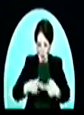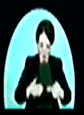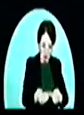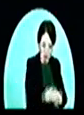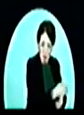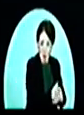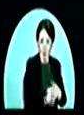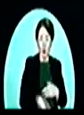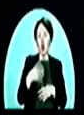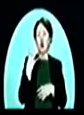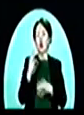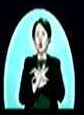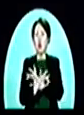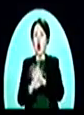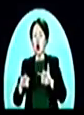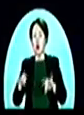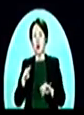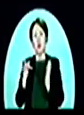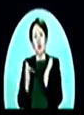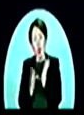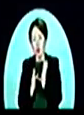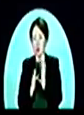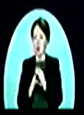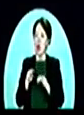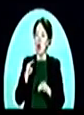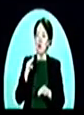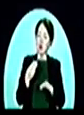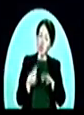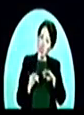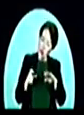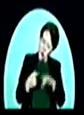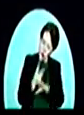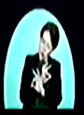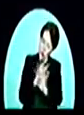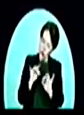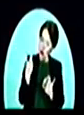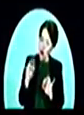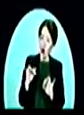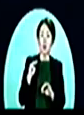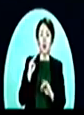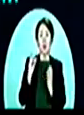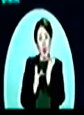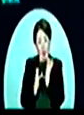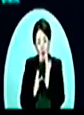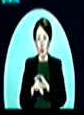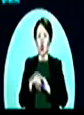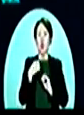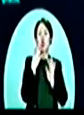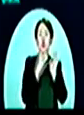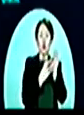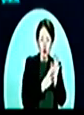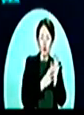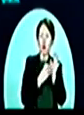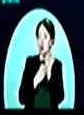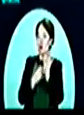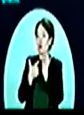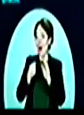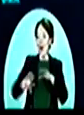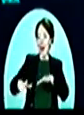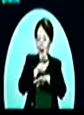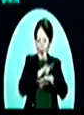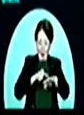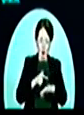бүрдэл техник, тарималт тижээл үйлдвэрлэлийн зориулттай 20 эж бүрдэл техник, 9900 гадаад байг устсах хүчин